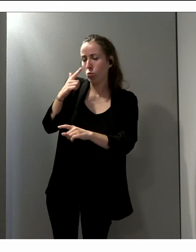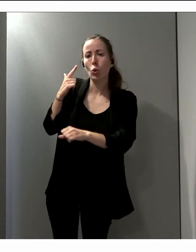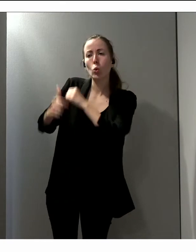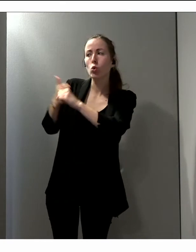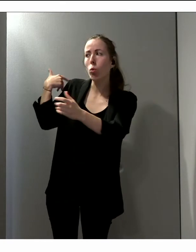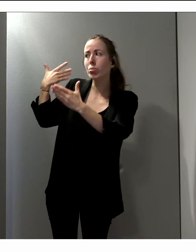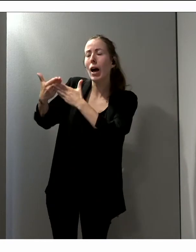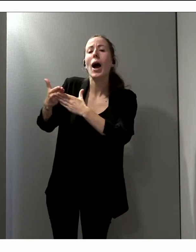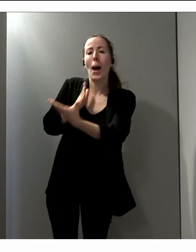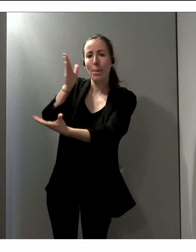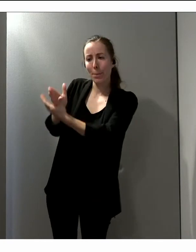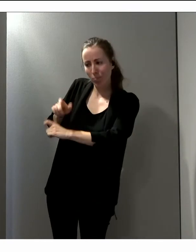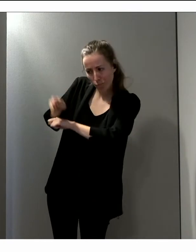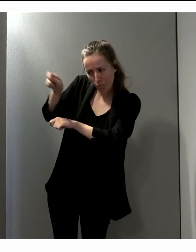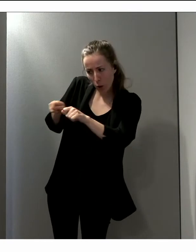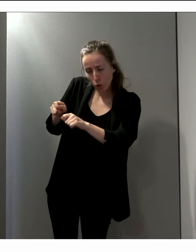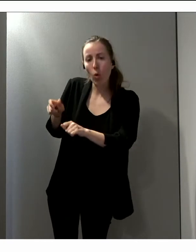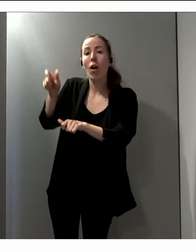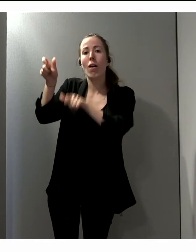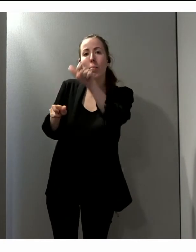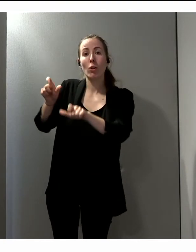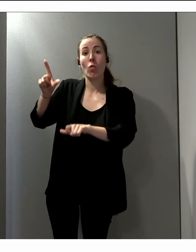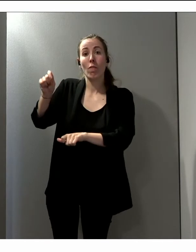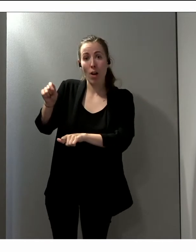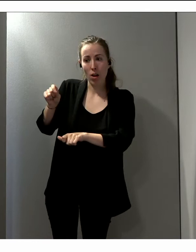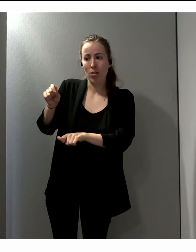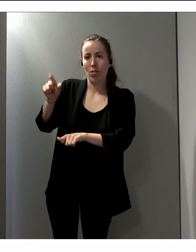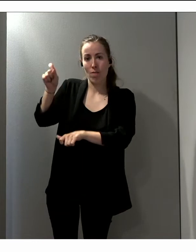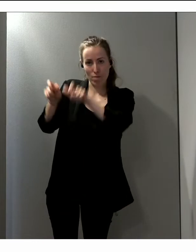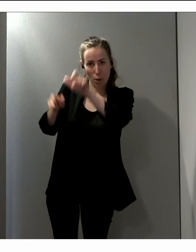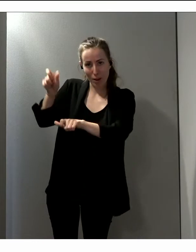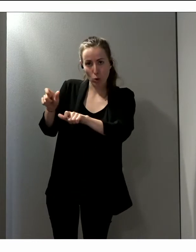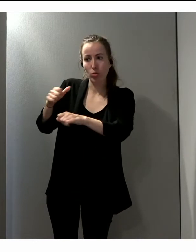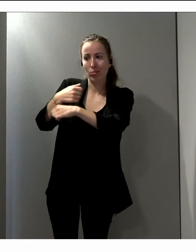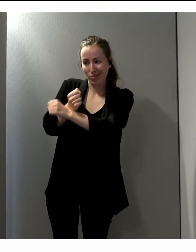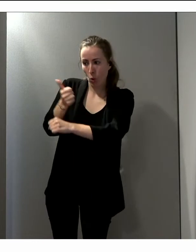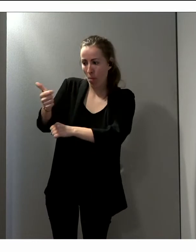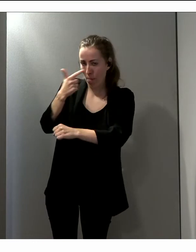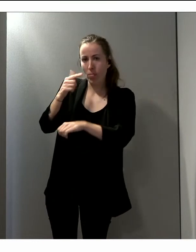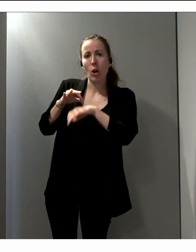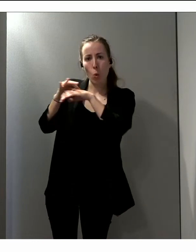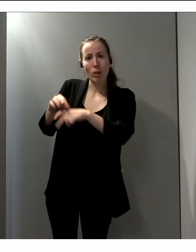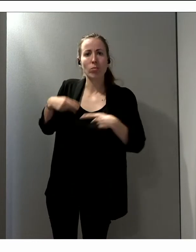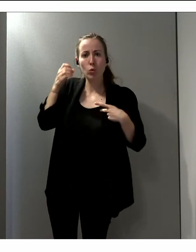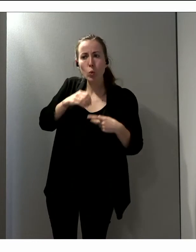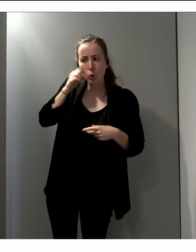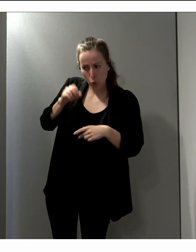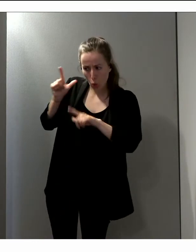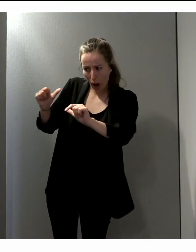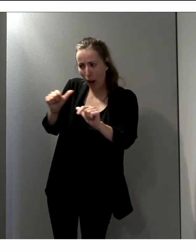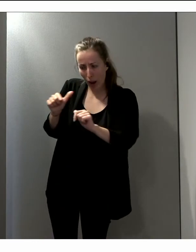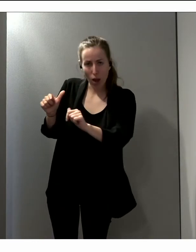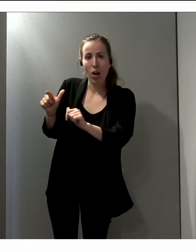ans, montre que pour cette vingtaine de détenus qui bénéficient de cet accompagnement au quotidien,